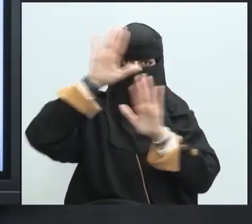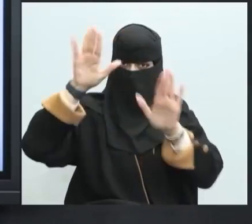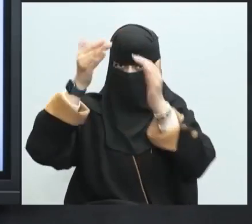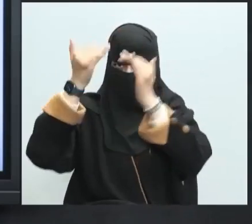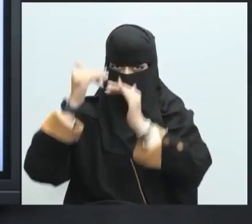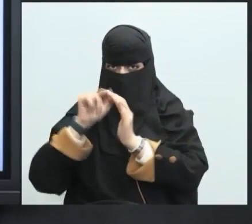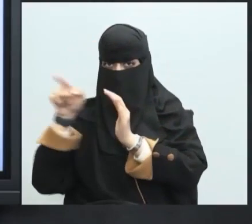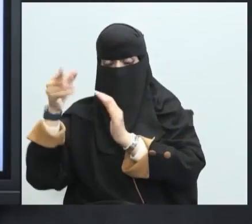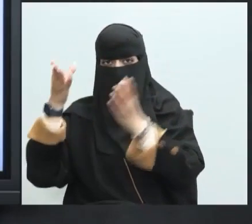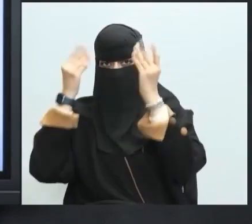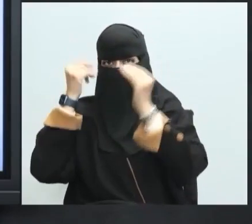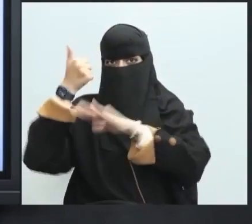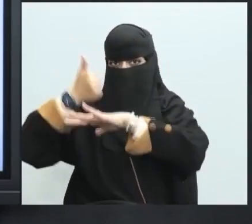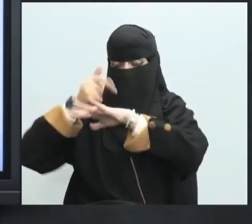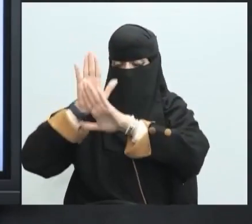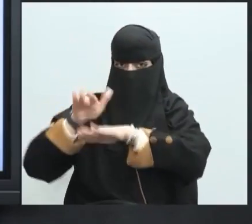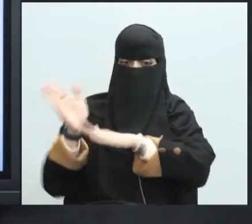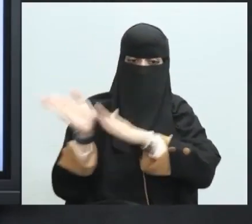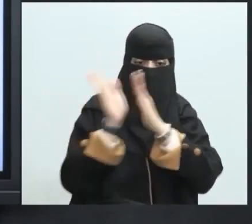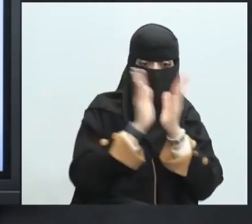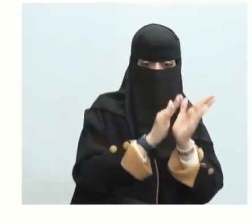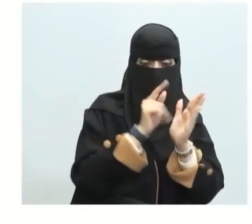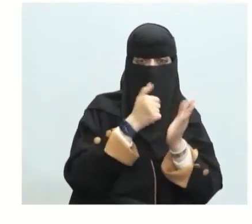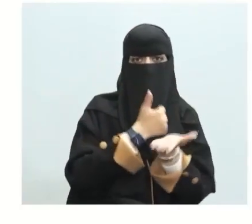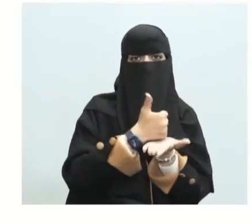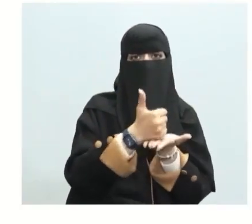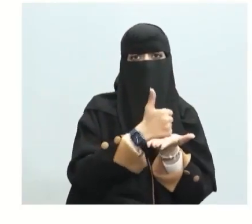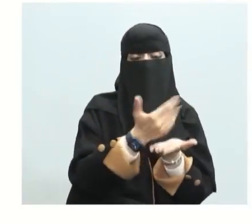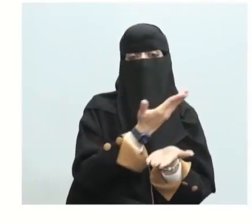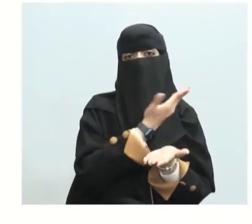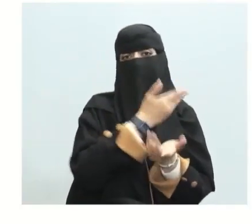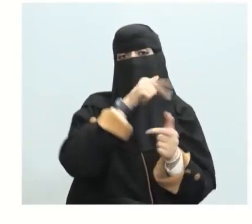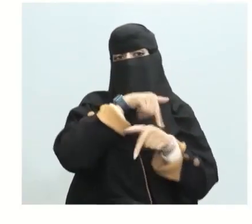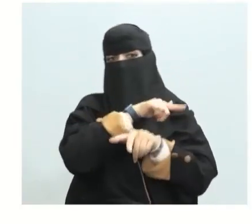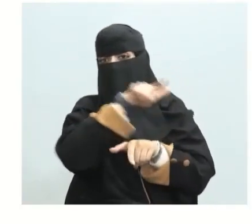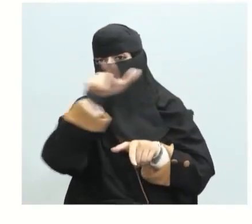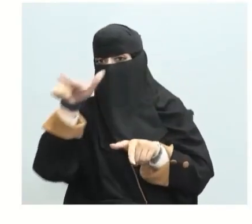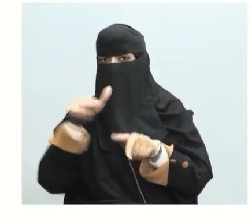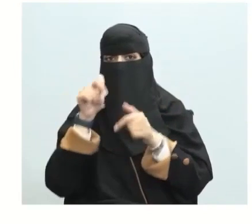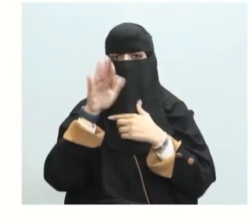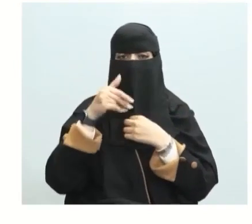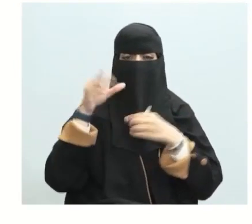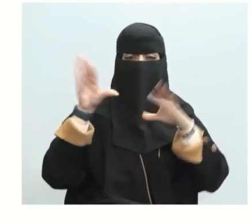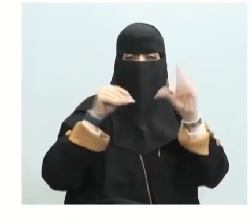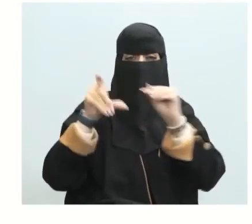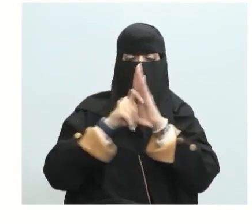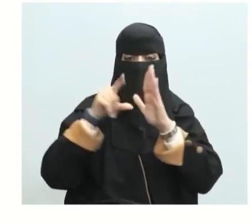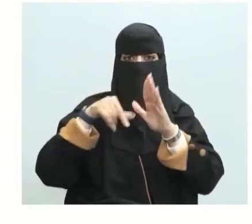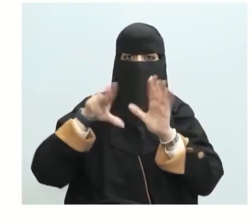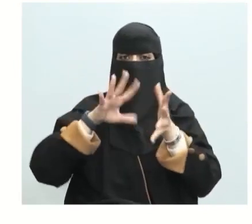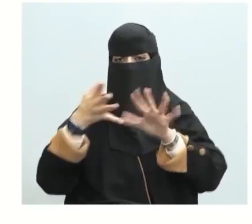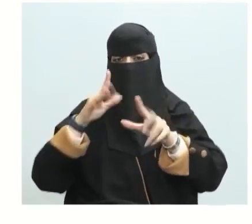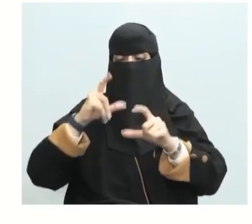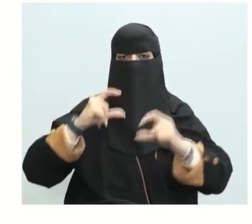ثم المعلومات الاساسيه لهذا الموضوع هنا ذكر اسلوب التاثير التي هي القصص والتشبيهات والحجج